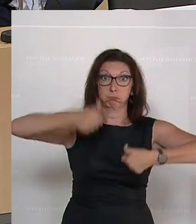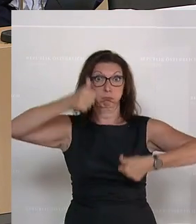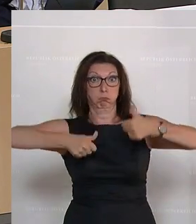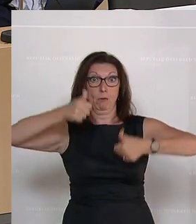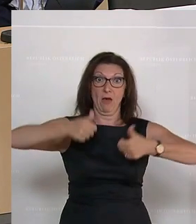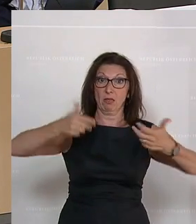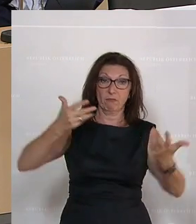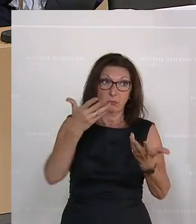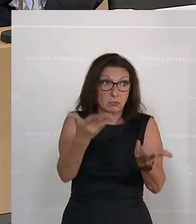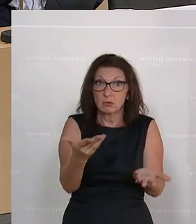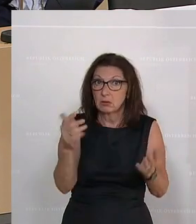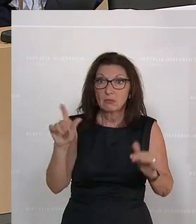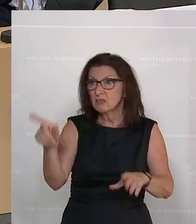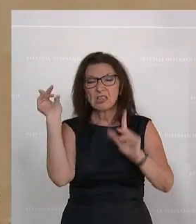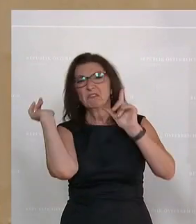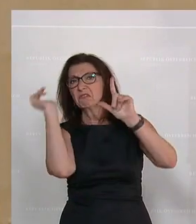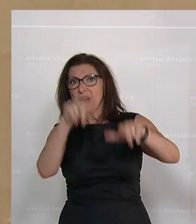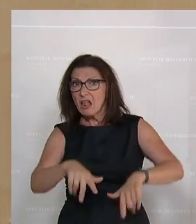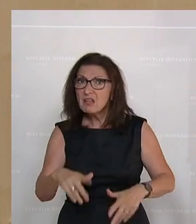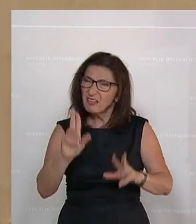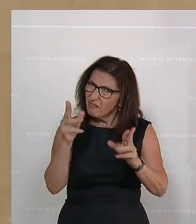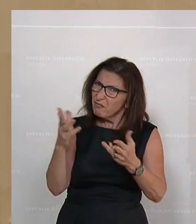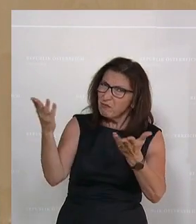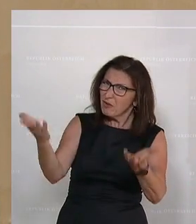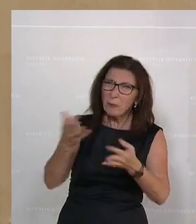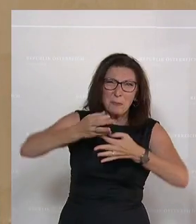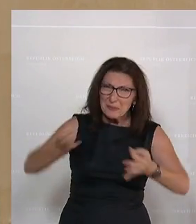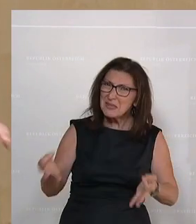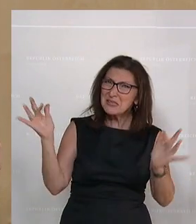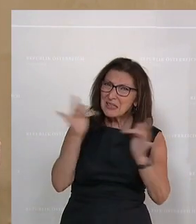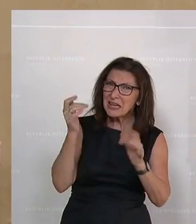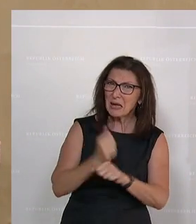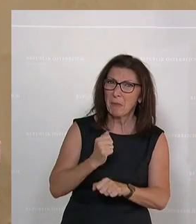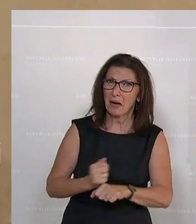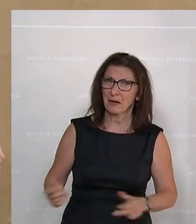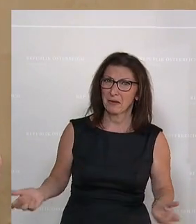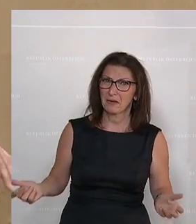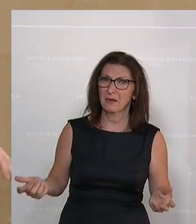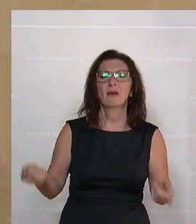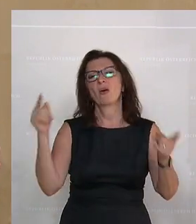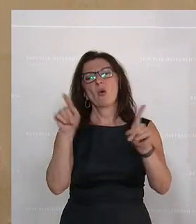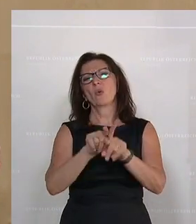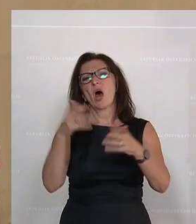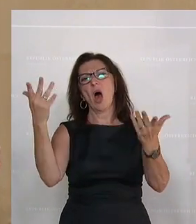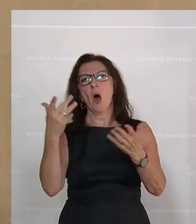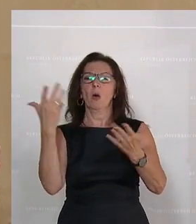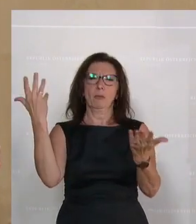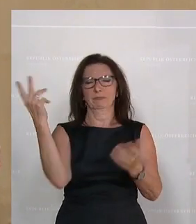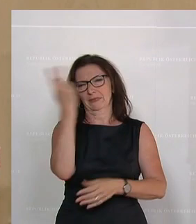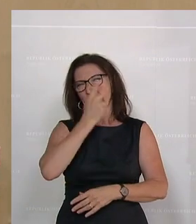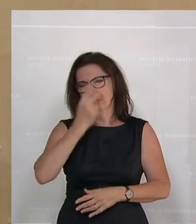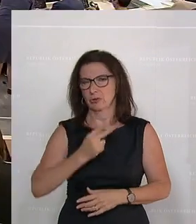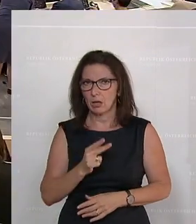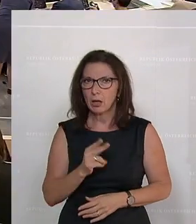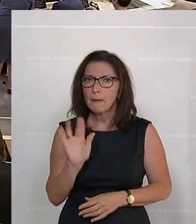von ihnen im stich gelassen warum machen sie hier nichts und natürlich auch kein preis deckel bei benzin